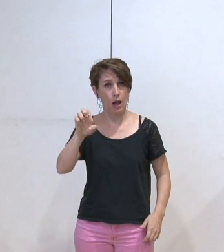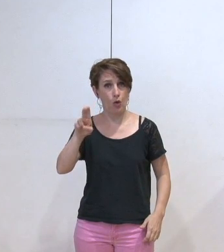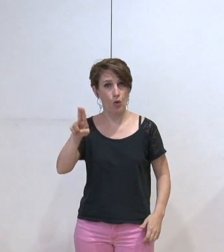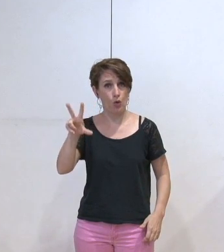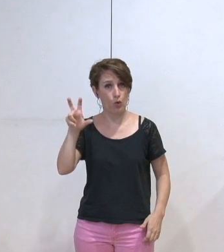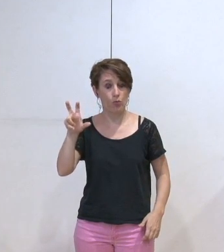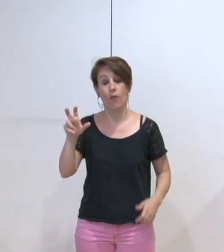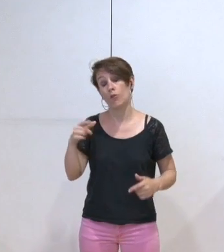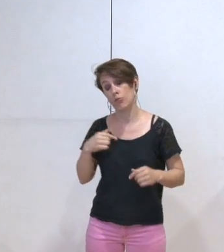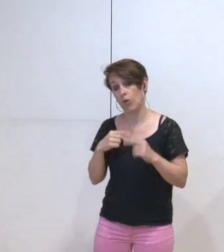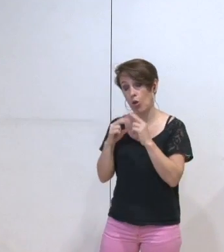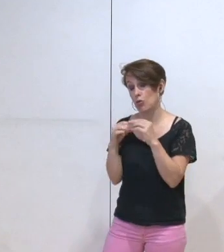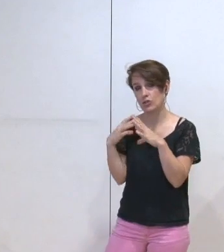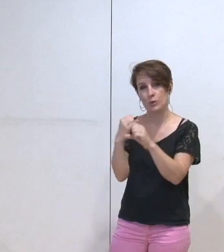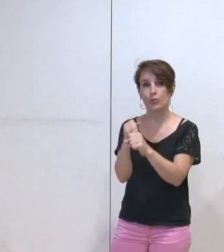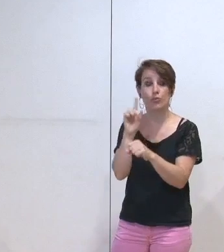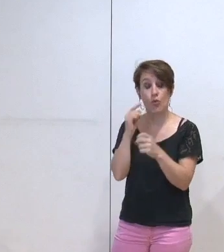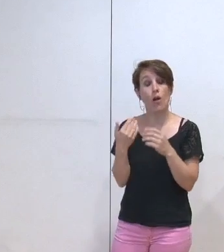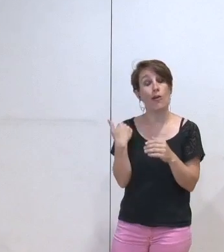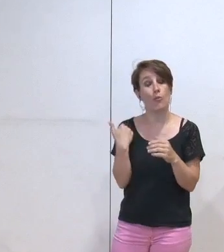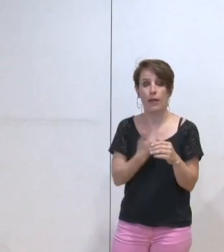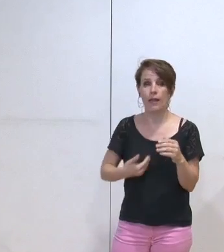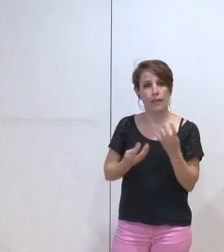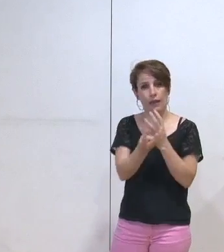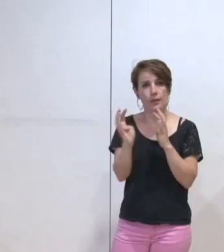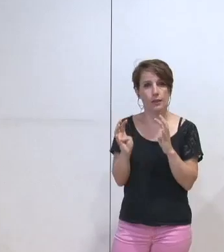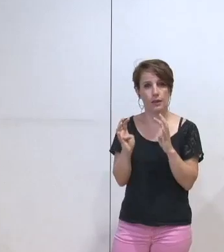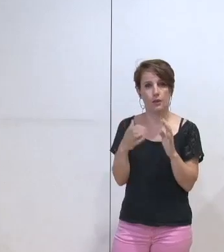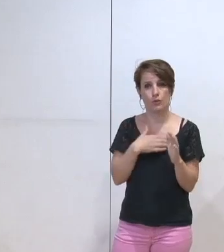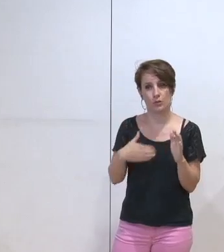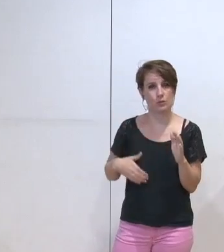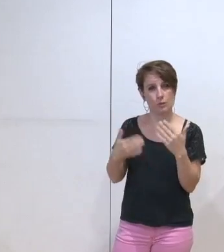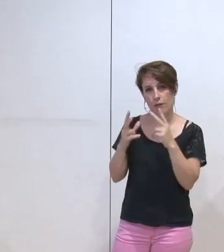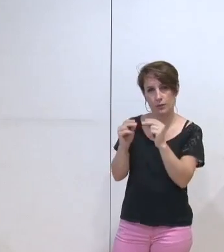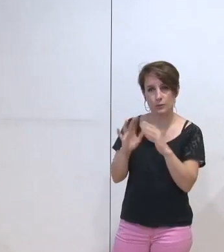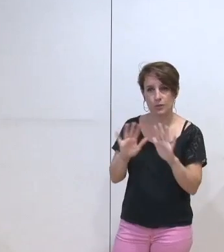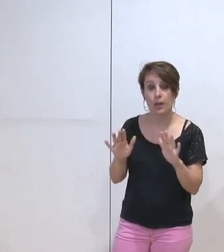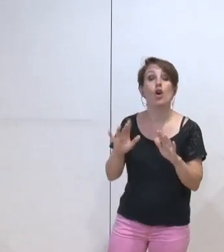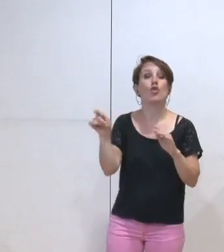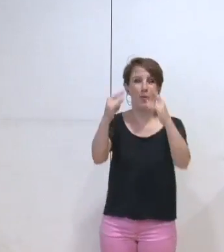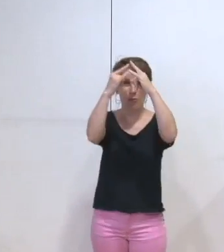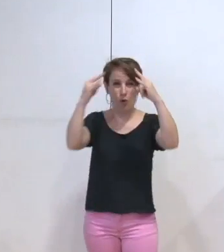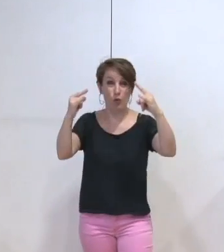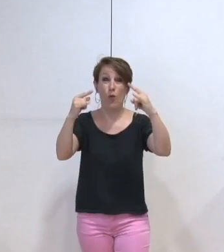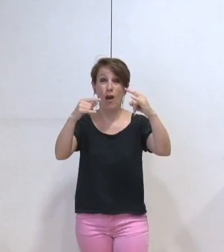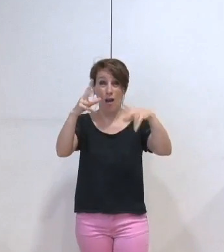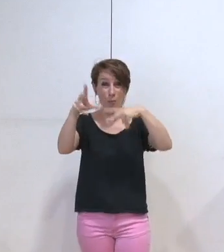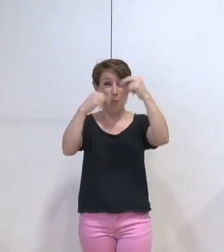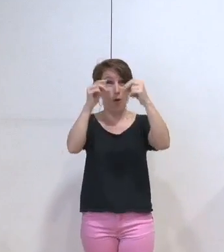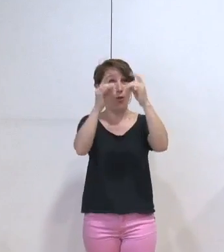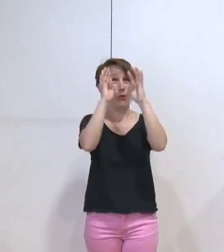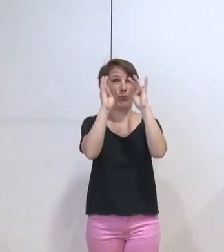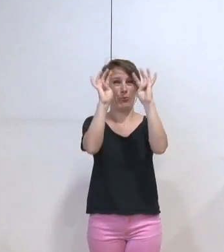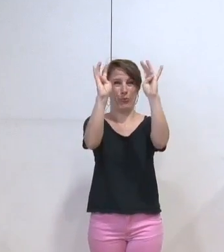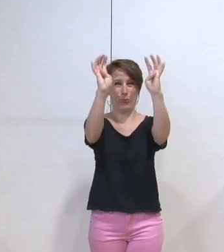explications ont déjà été données en commission et puis au dernier cm il me semble mais pour rappel la toiture végétalisée qui était prévue sur le groupe scolaire à reux